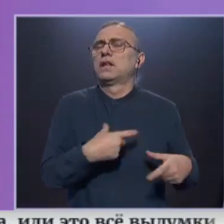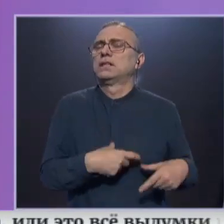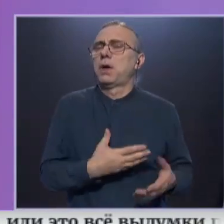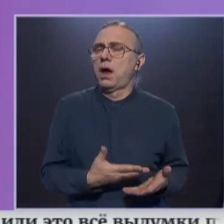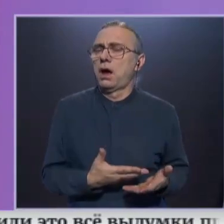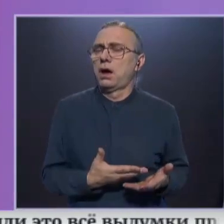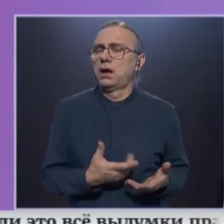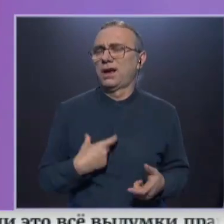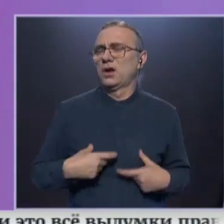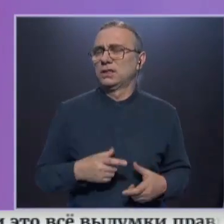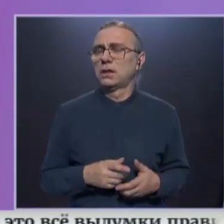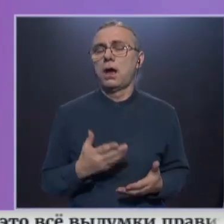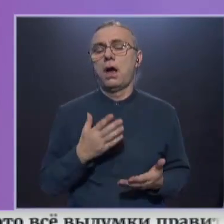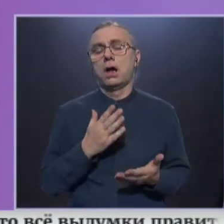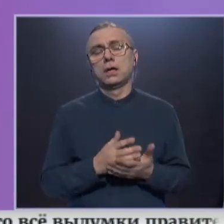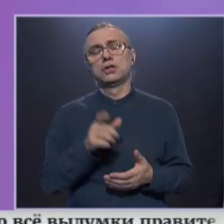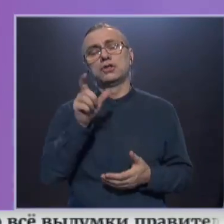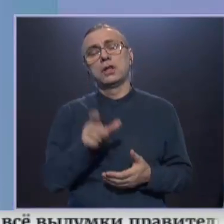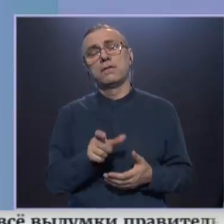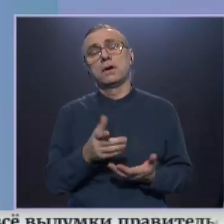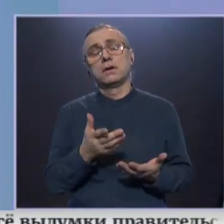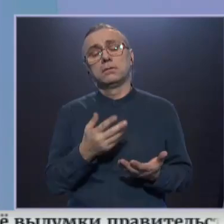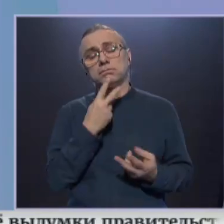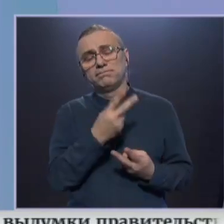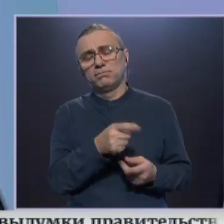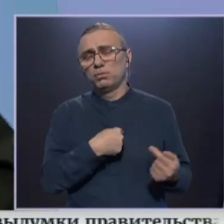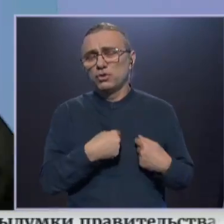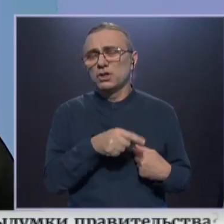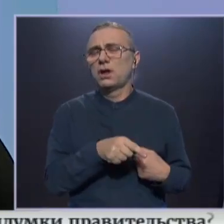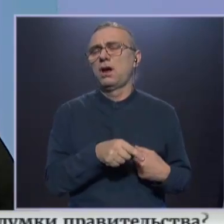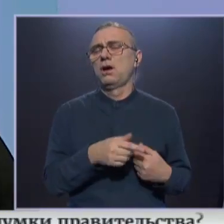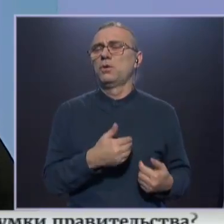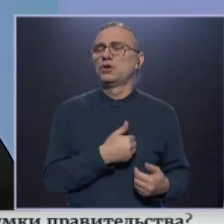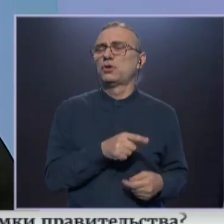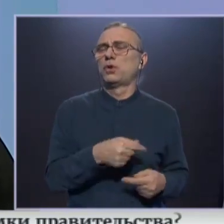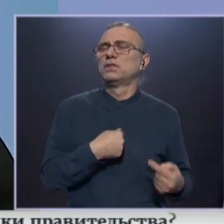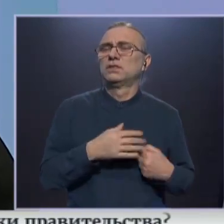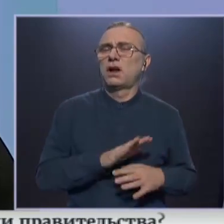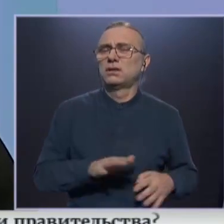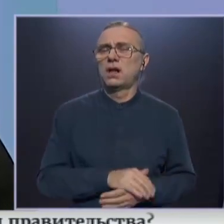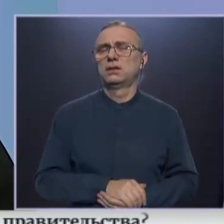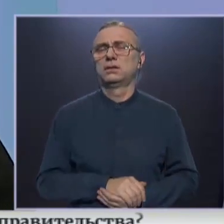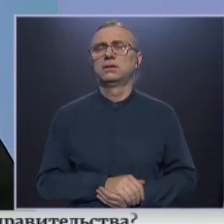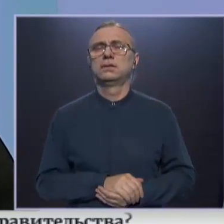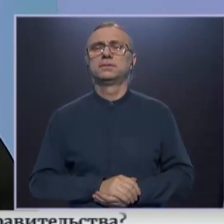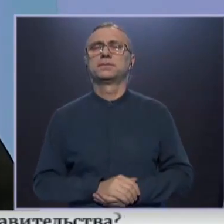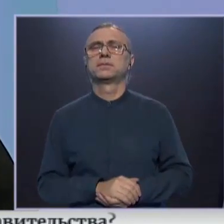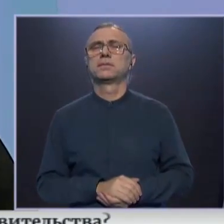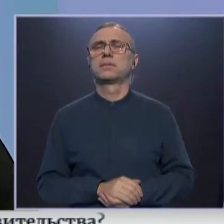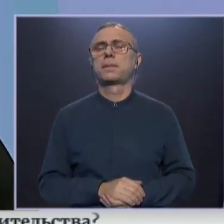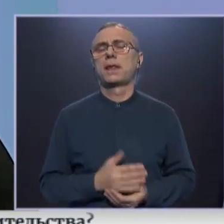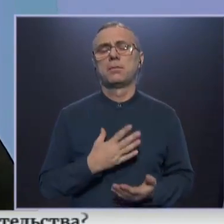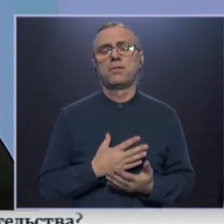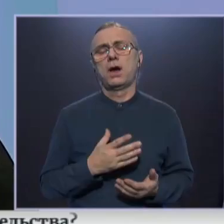то, конечно, он хочет, чтобы человек рядом не страдал. И бывает, что и люди, ну вот просто, да,